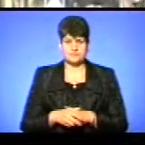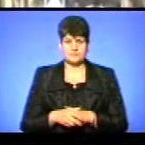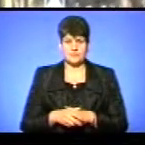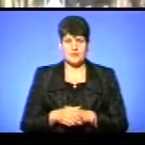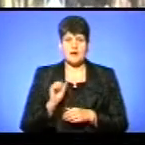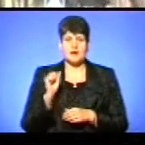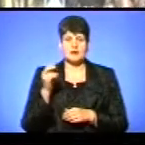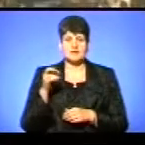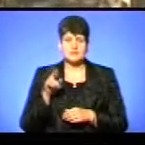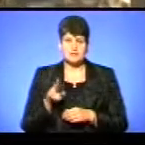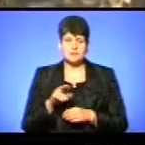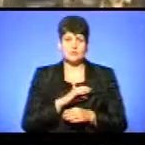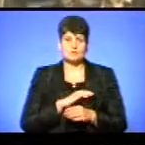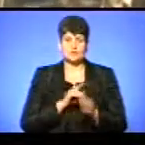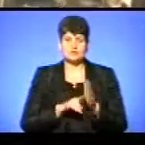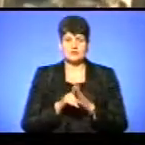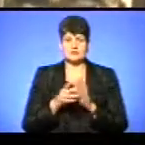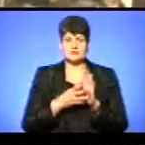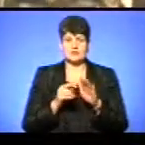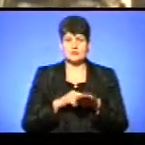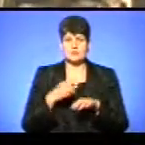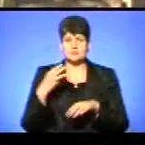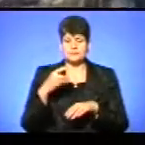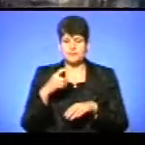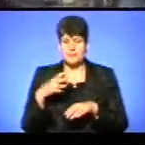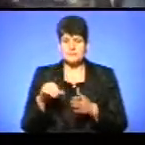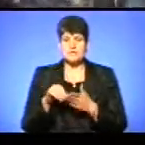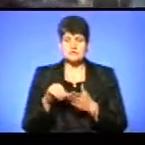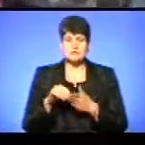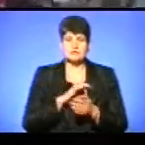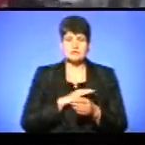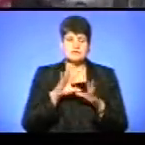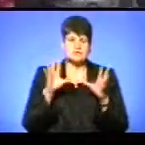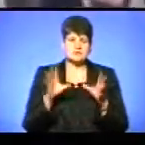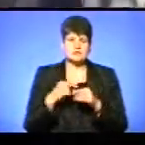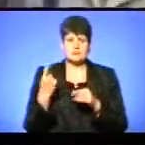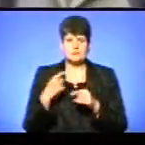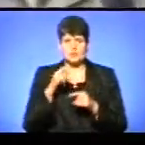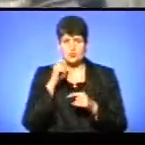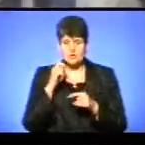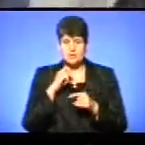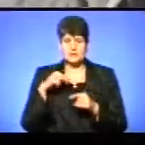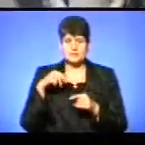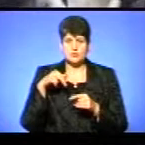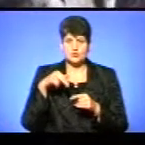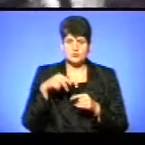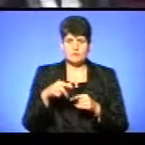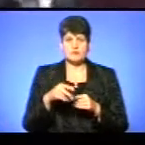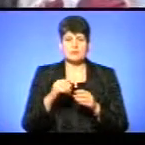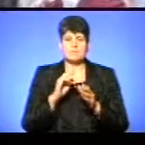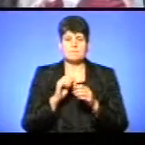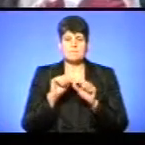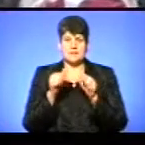Акція профспілок стартувала о 9:30. Представники профспілок з усіх областей України пішою ходою від пам'ятника Тарасу